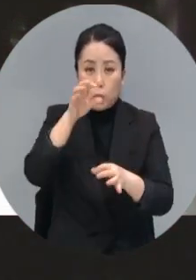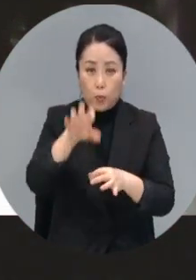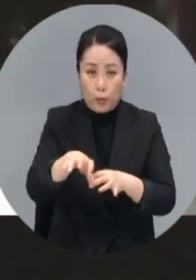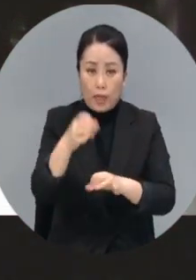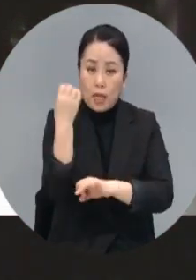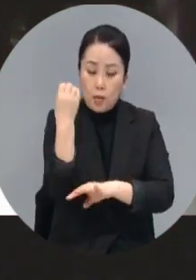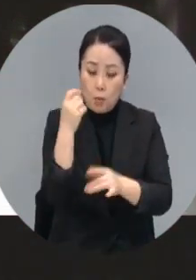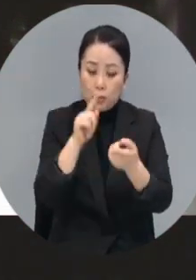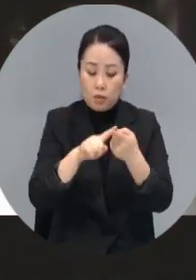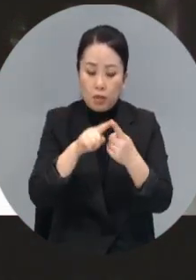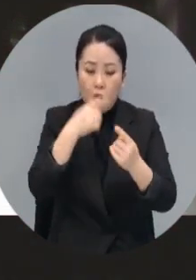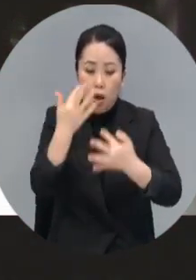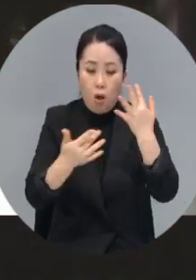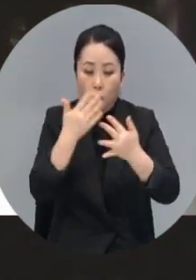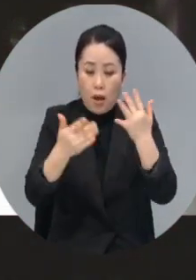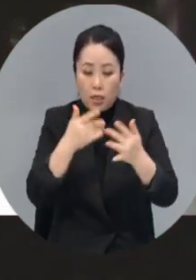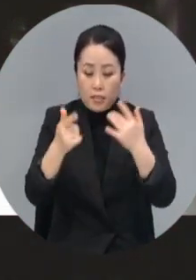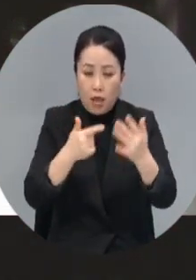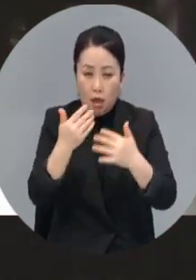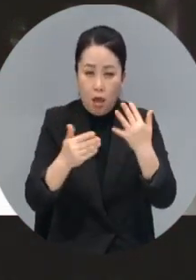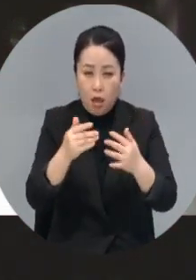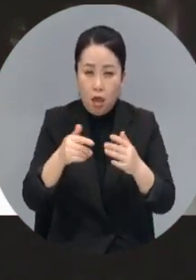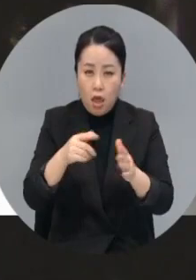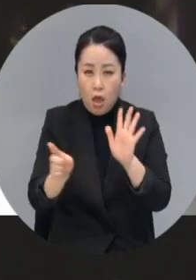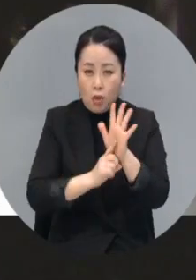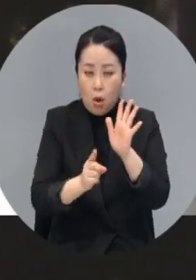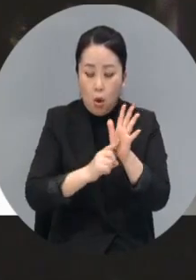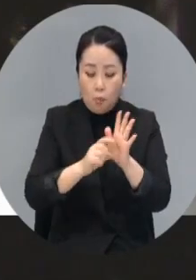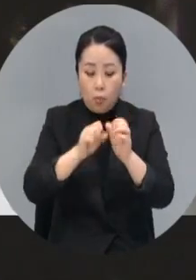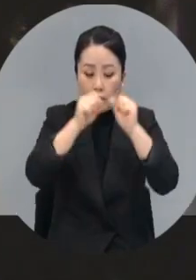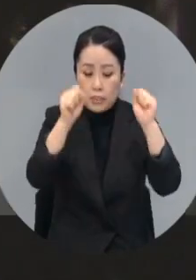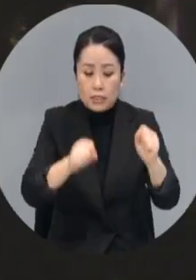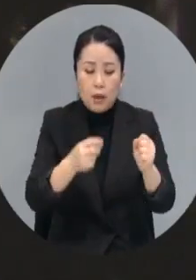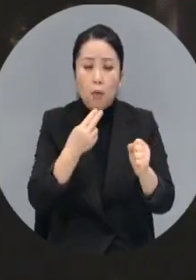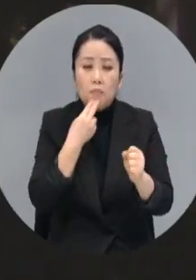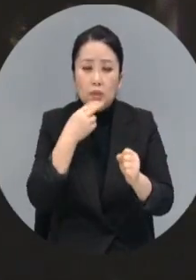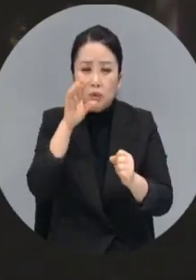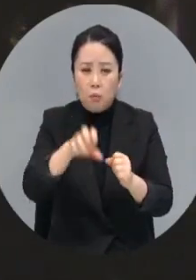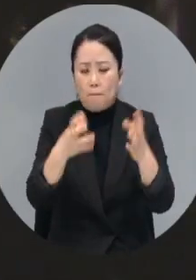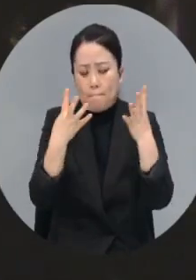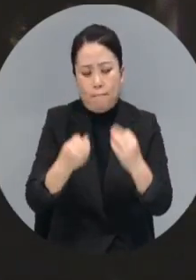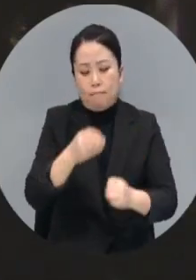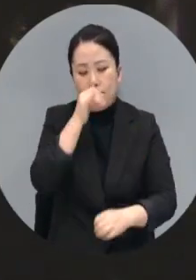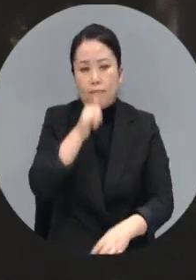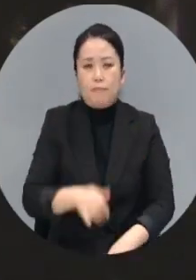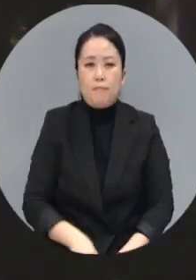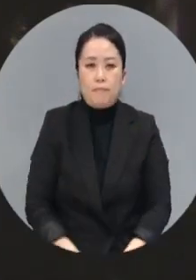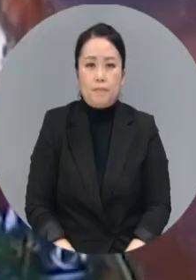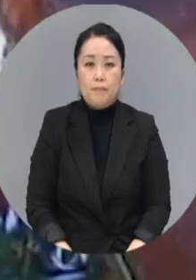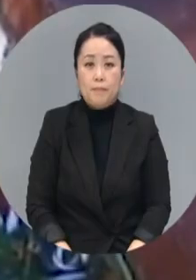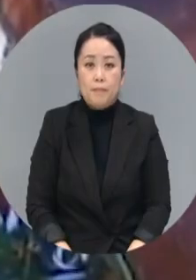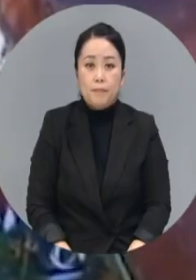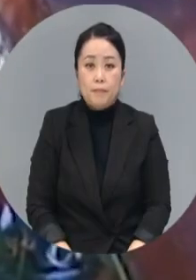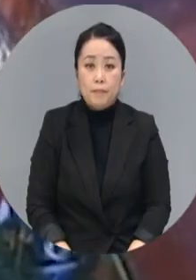화재 경보 시스템을 갖추지 못한 곳이 수두룩했습니다. 정진명 기자의 보도입니다.